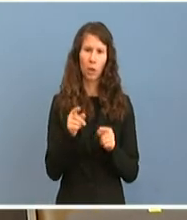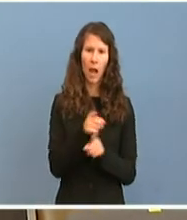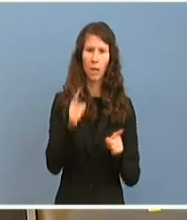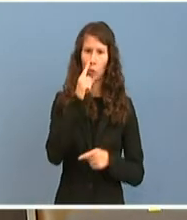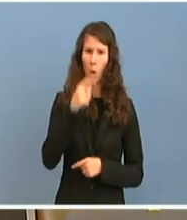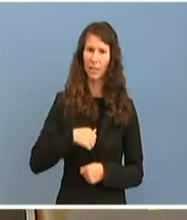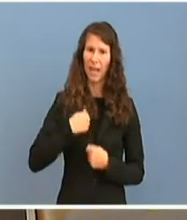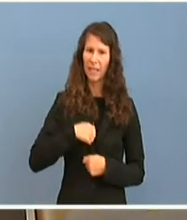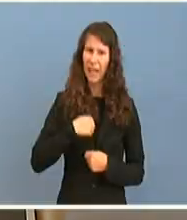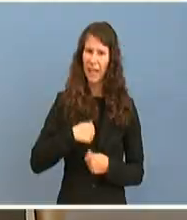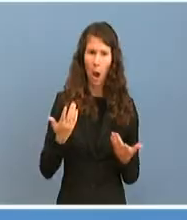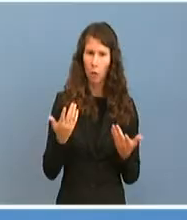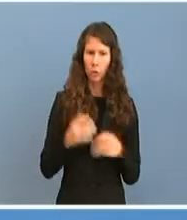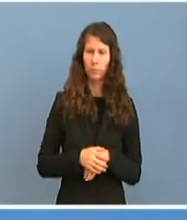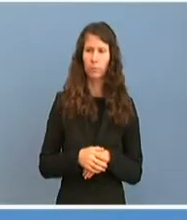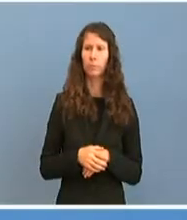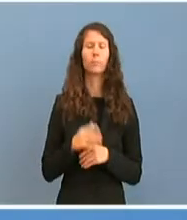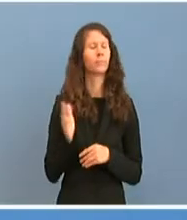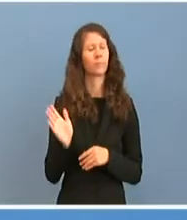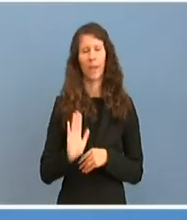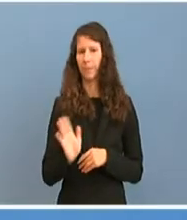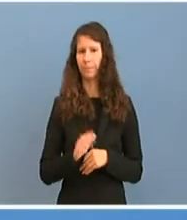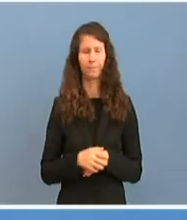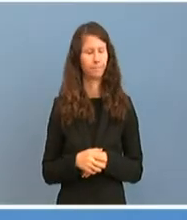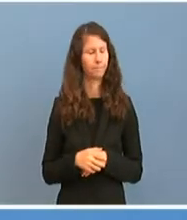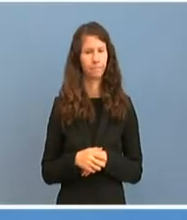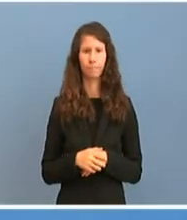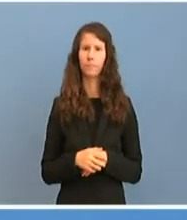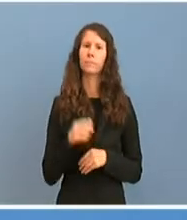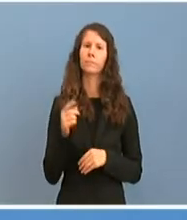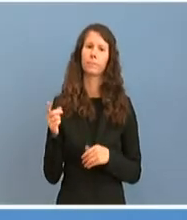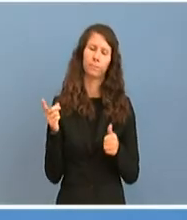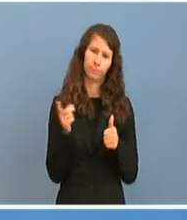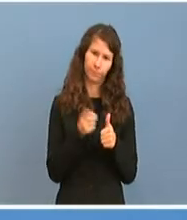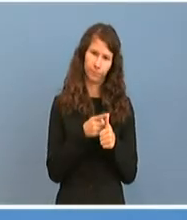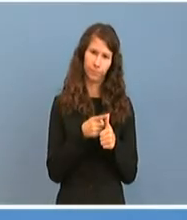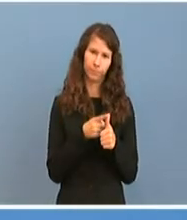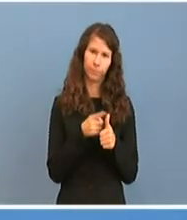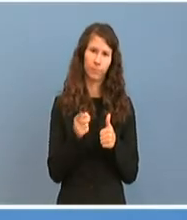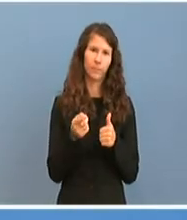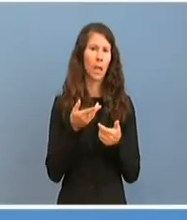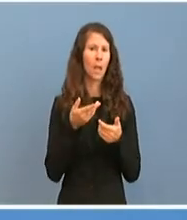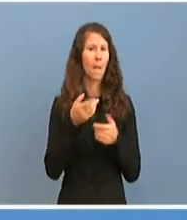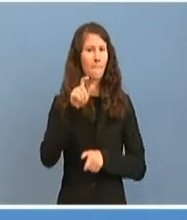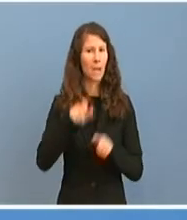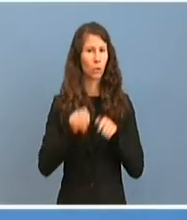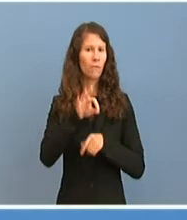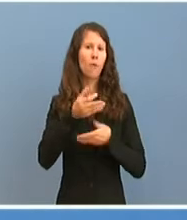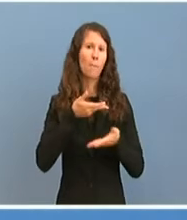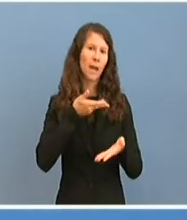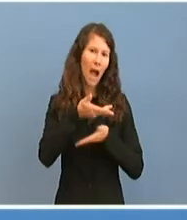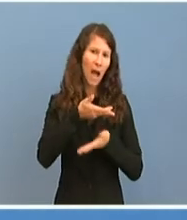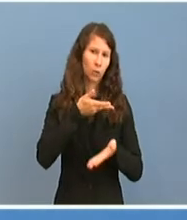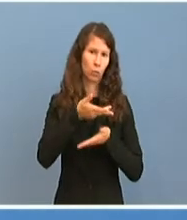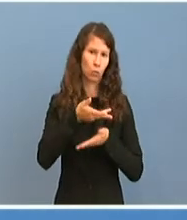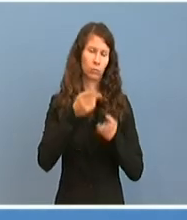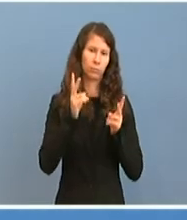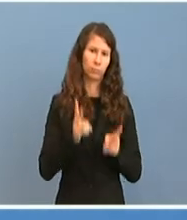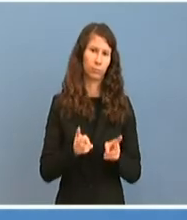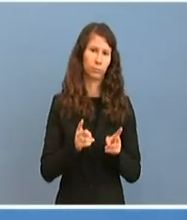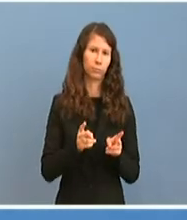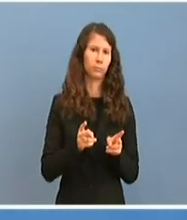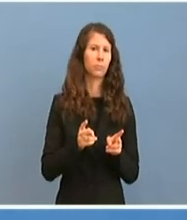Sanitäterinnen? Nein, das ist zum einen das beratende Personal bei den entscheidenden